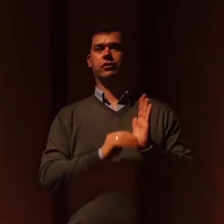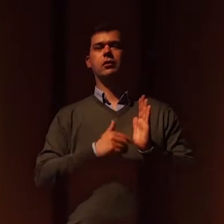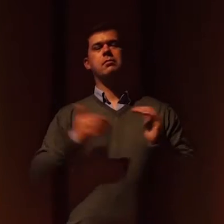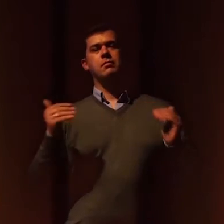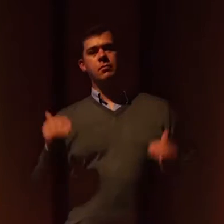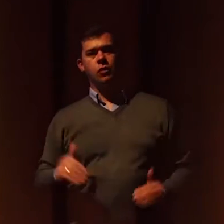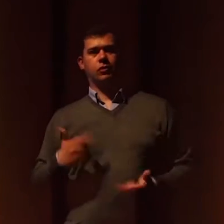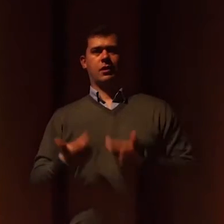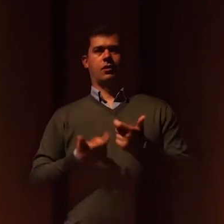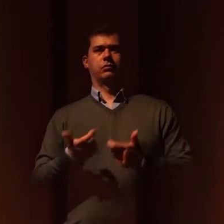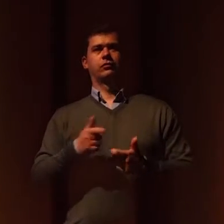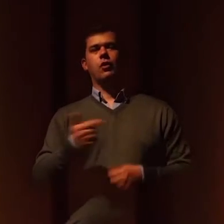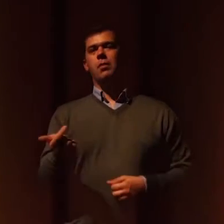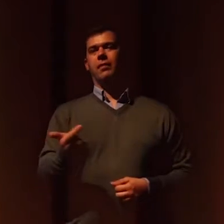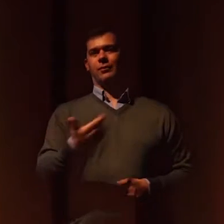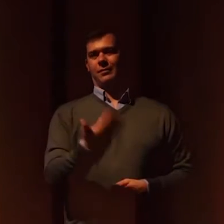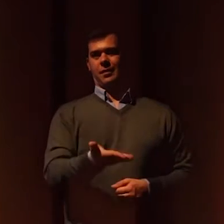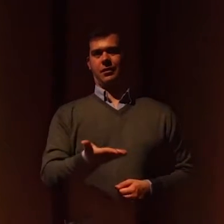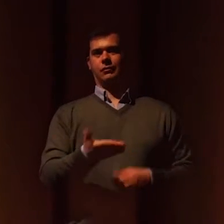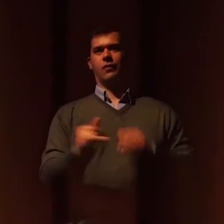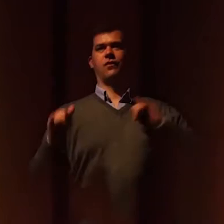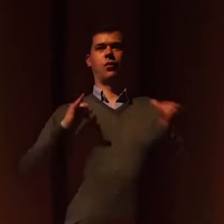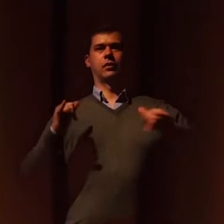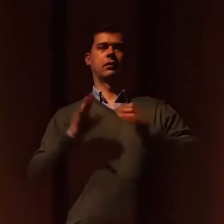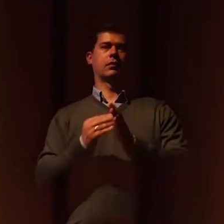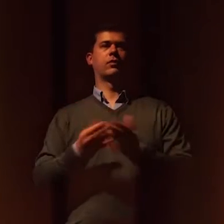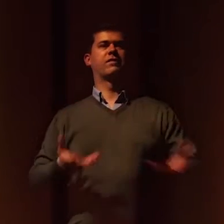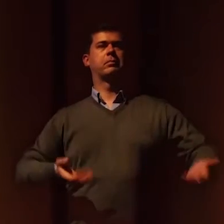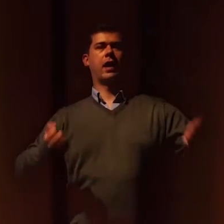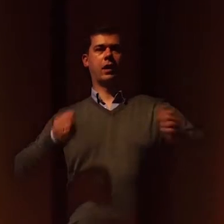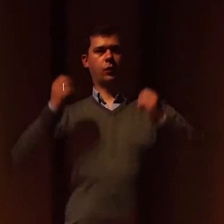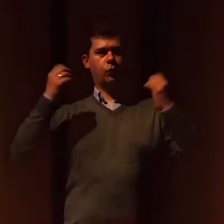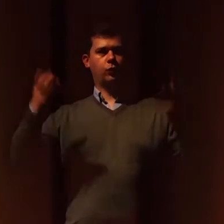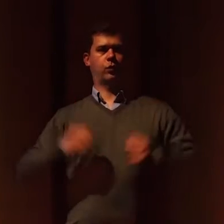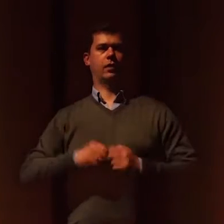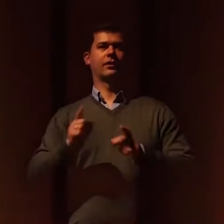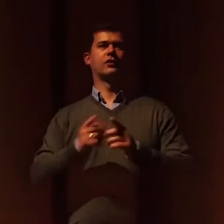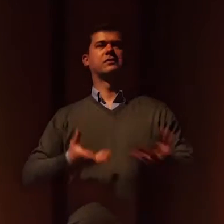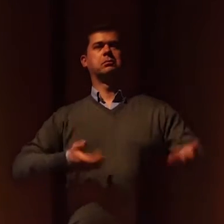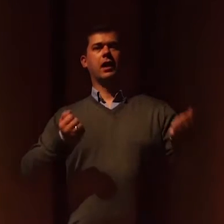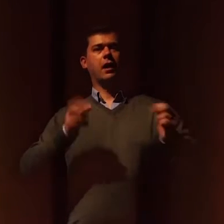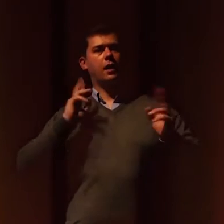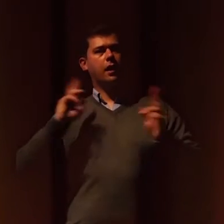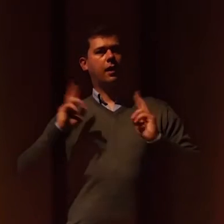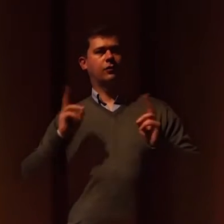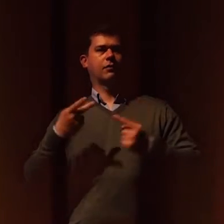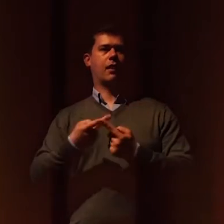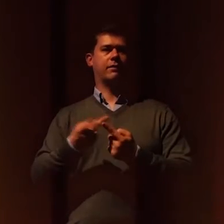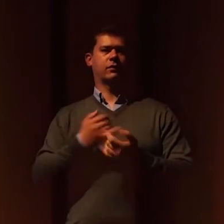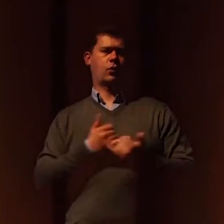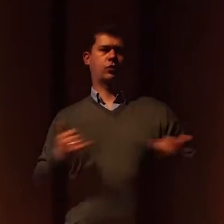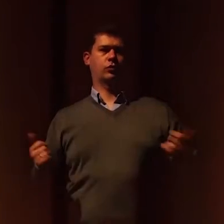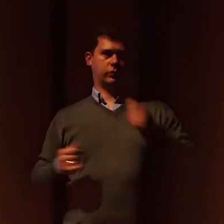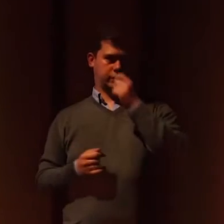możliwości i pewne obowiązki właśnie władz a więc wspierania Kultury wspierania audycji radiowych telewizyjnych i tak